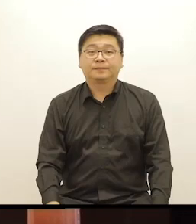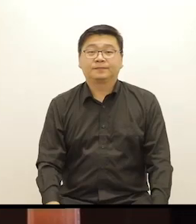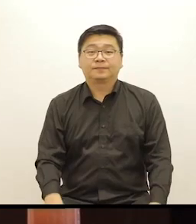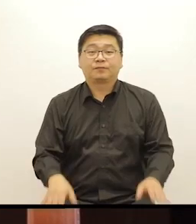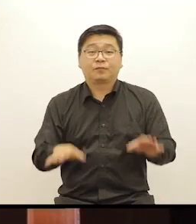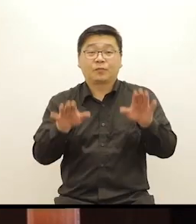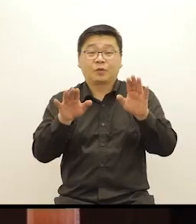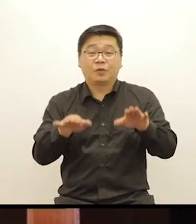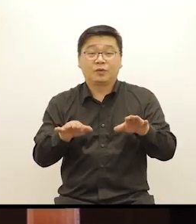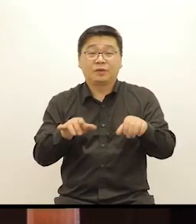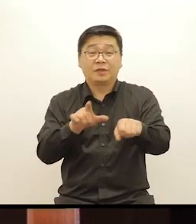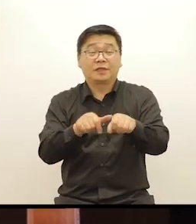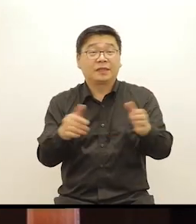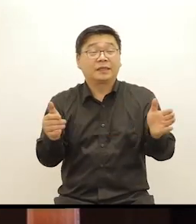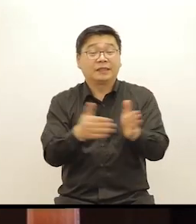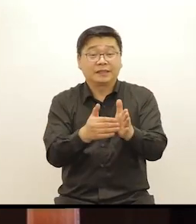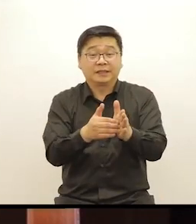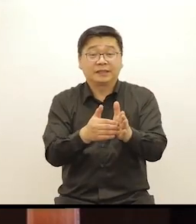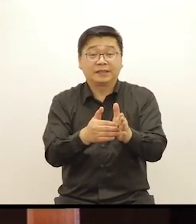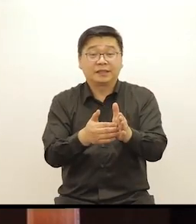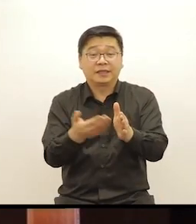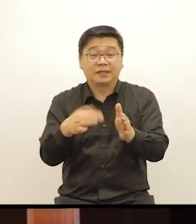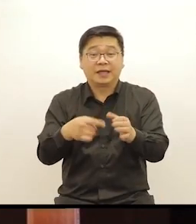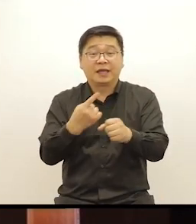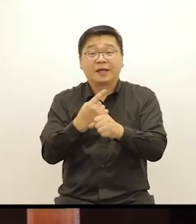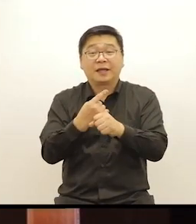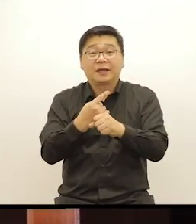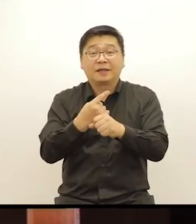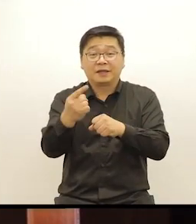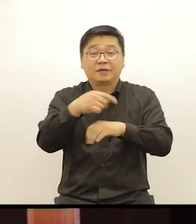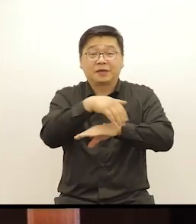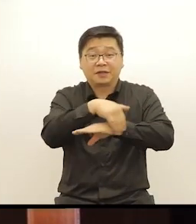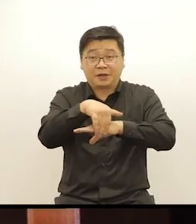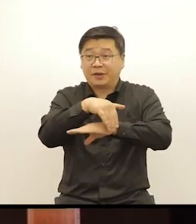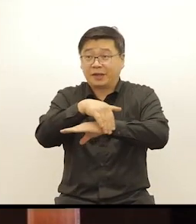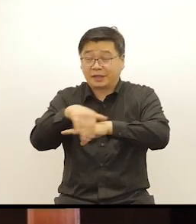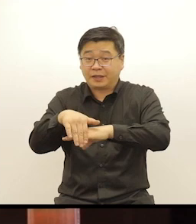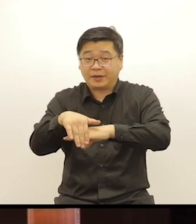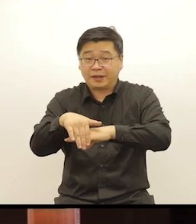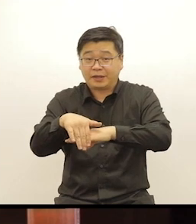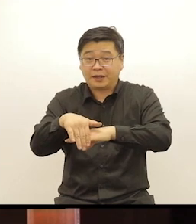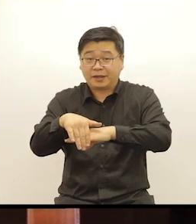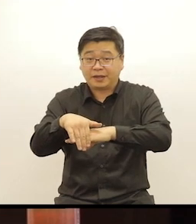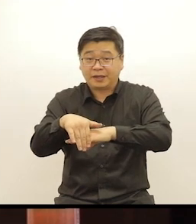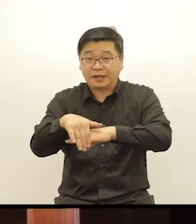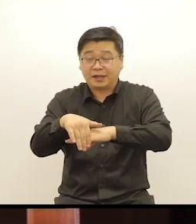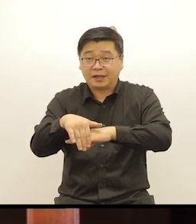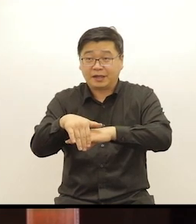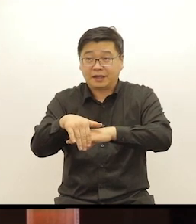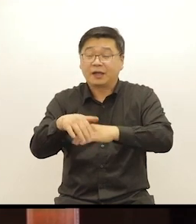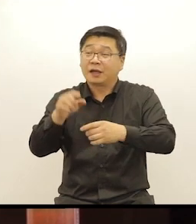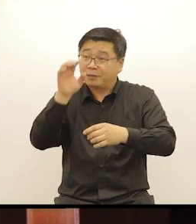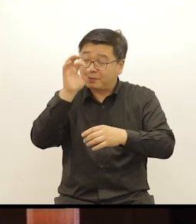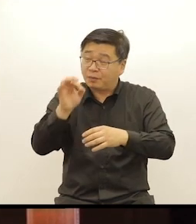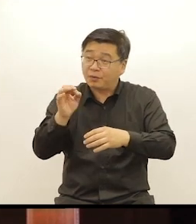뭐 이렇게 다 끝났는데 내년의 계획이 마지막 인사를 대신한 것